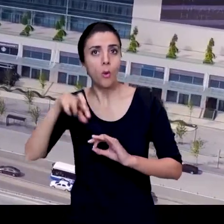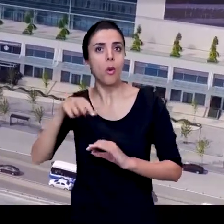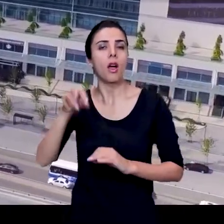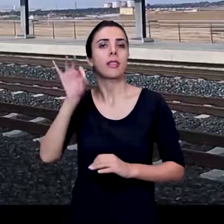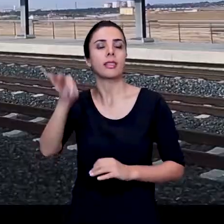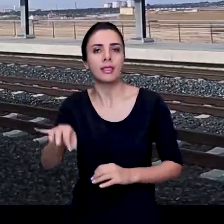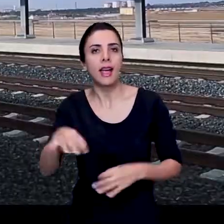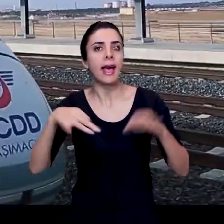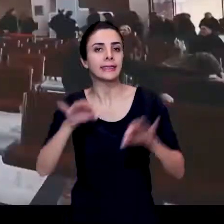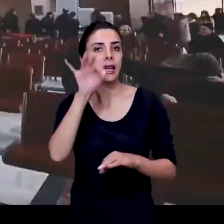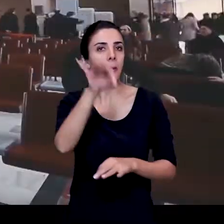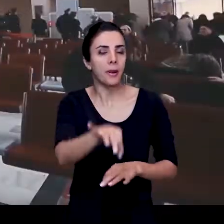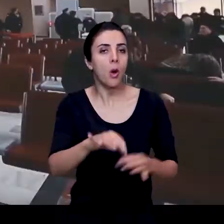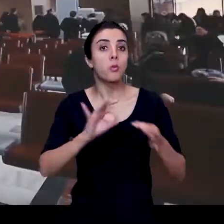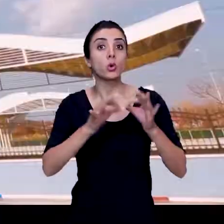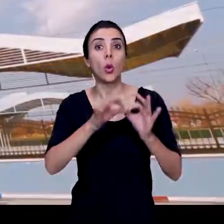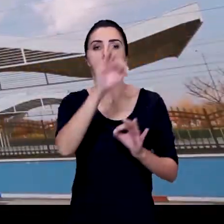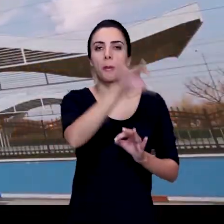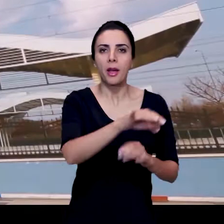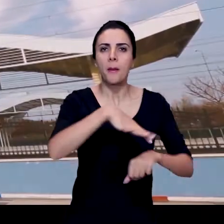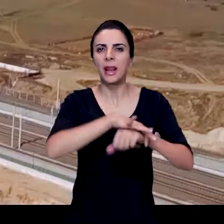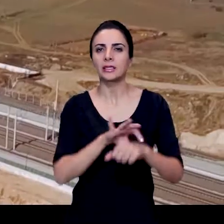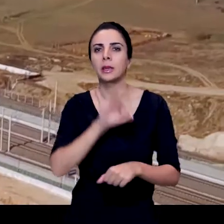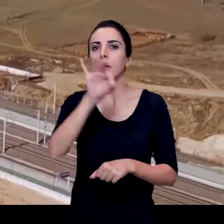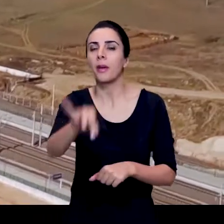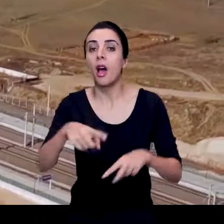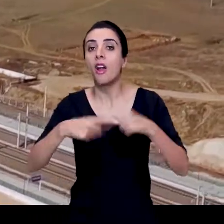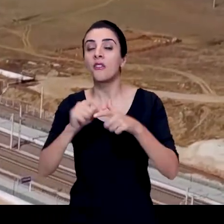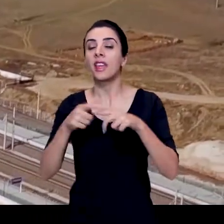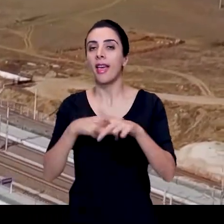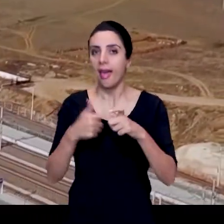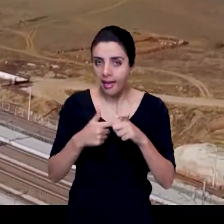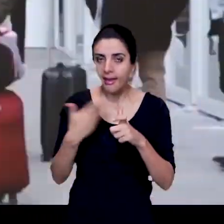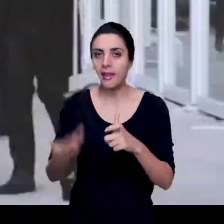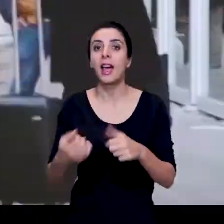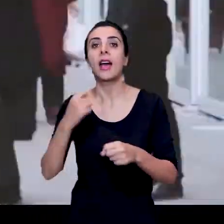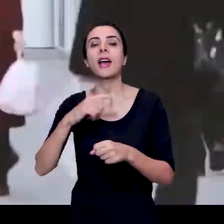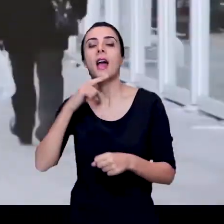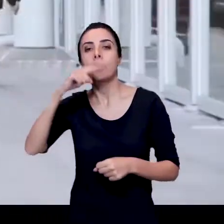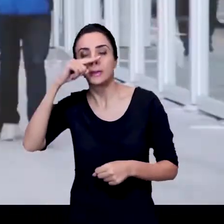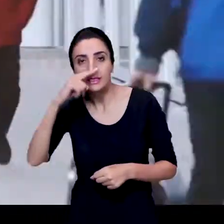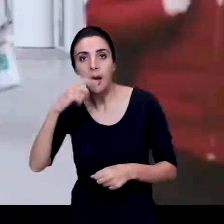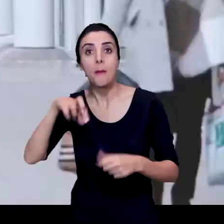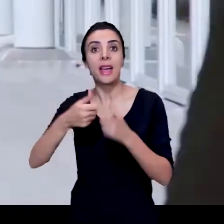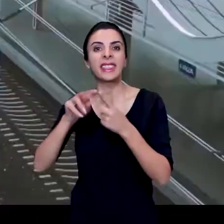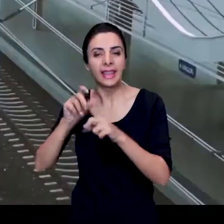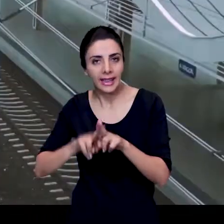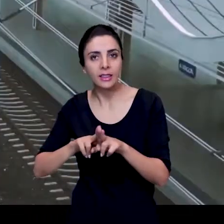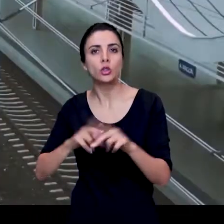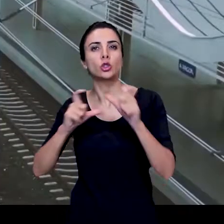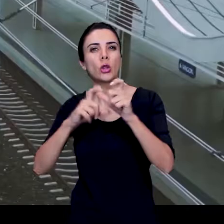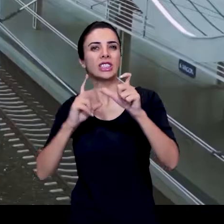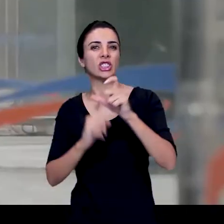Eryaman Gar, Polatlı, Eskişehir, Bozüyük, Bilecik, Arifiye, İzmit, Gebze,